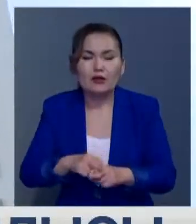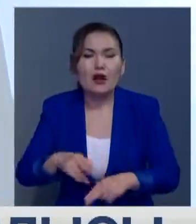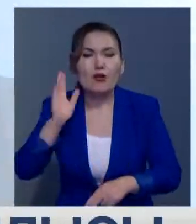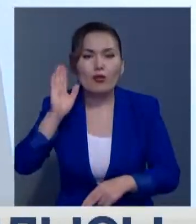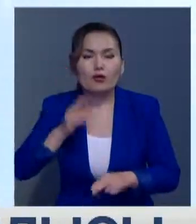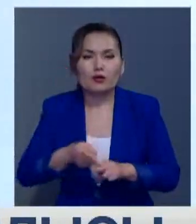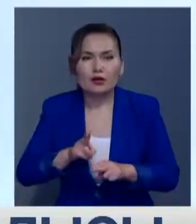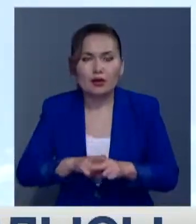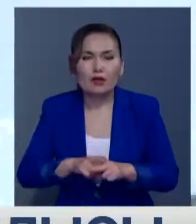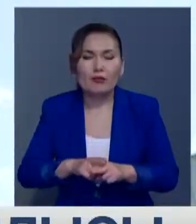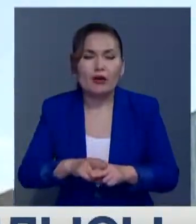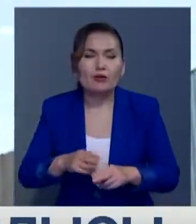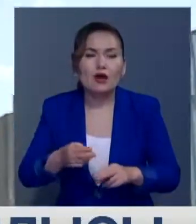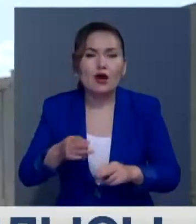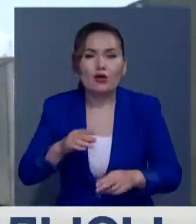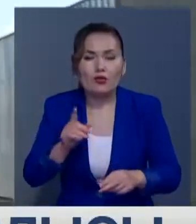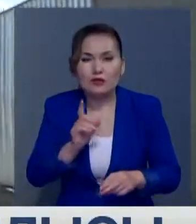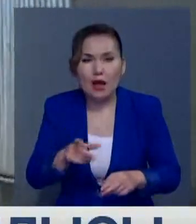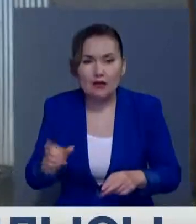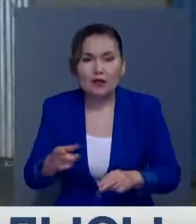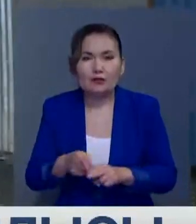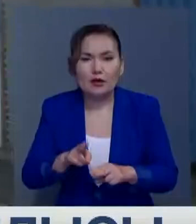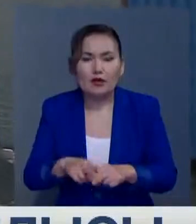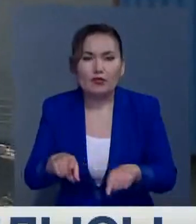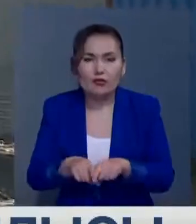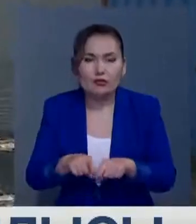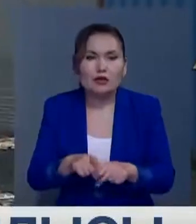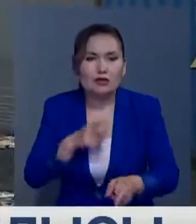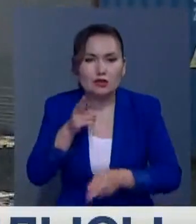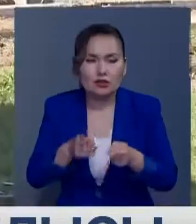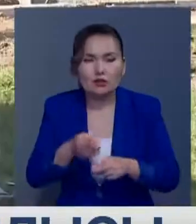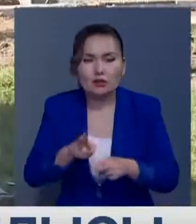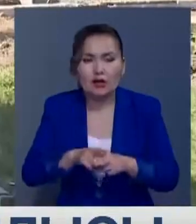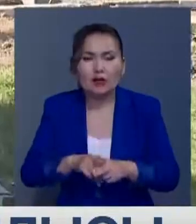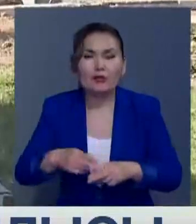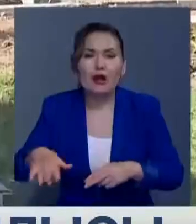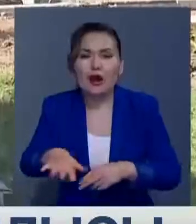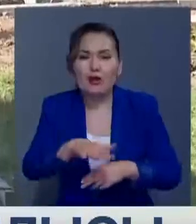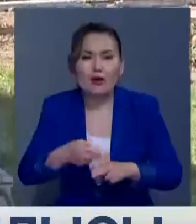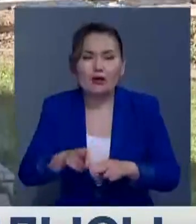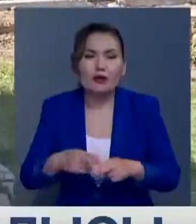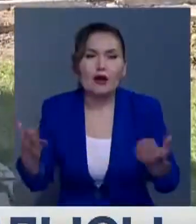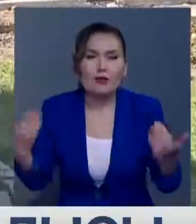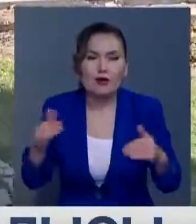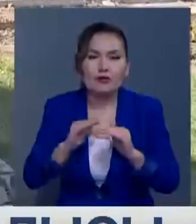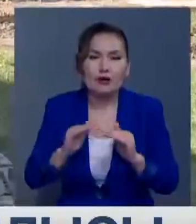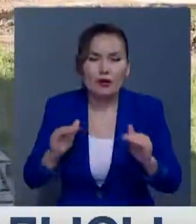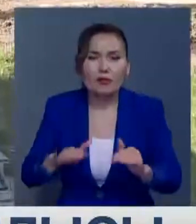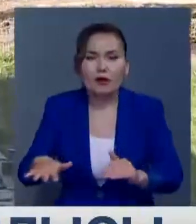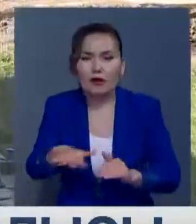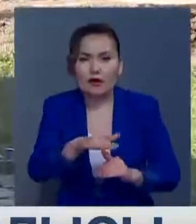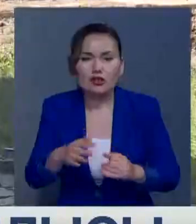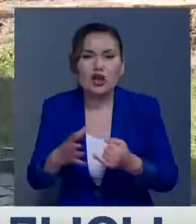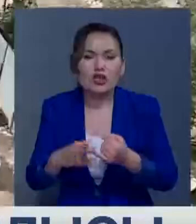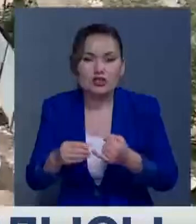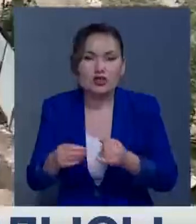күні үйге кіріп шығуға қиналатын сезген тұрғындар осылай дейді. Оған қоса есік алдында демалып, балаларды ойнататын алаңға зармыз дейді